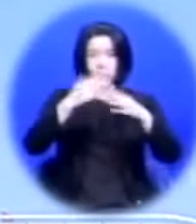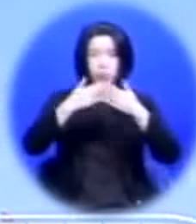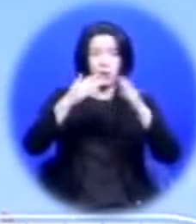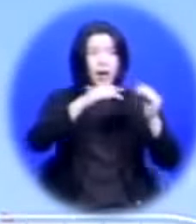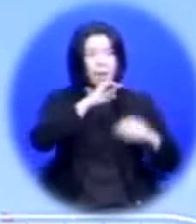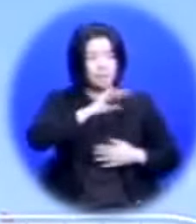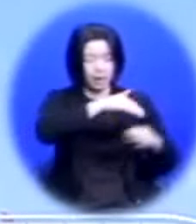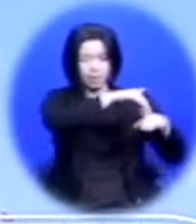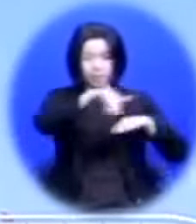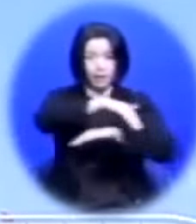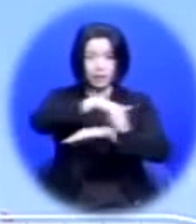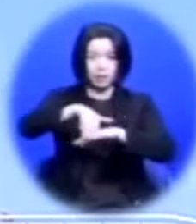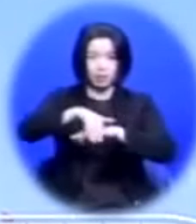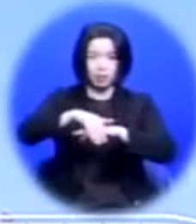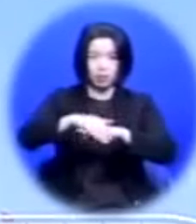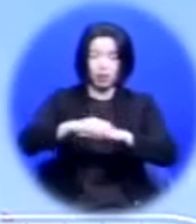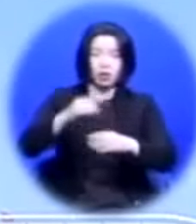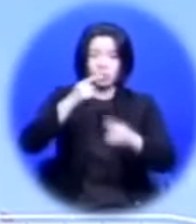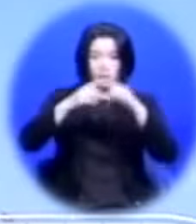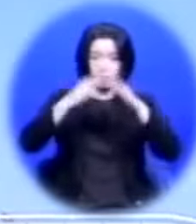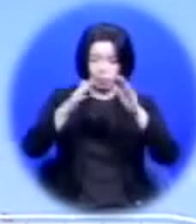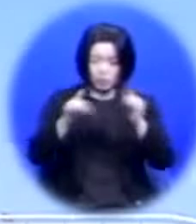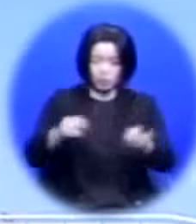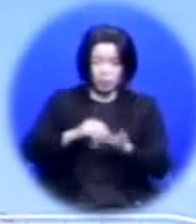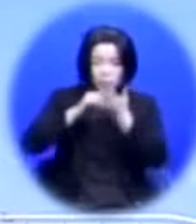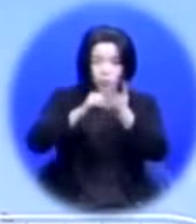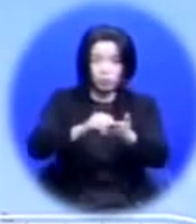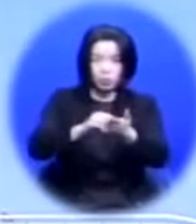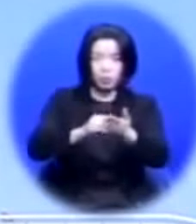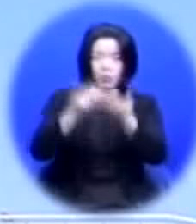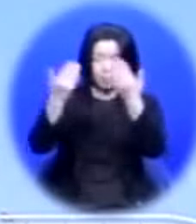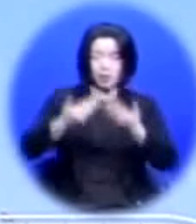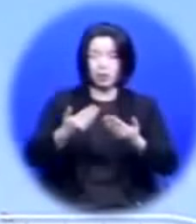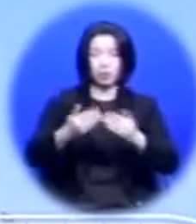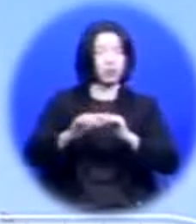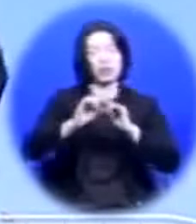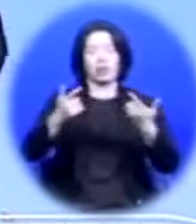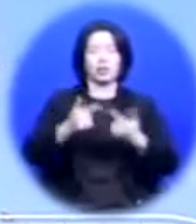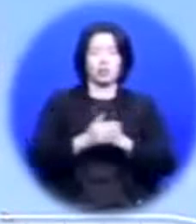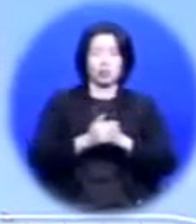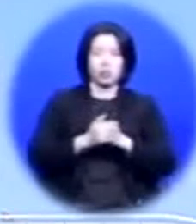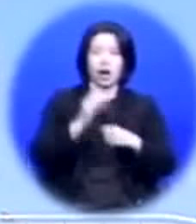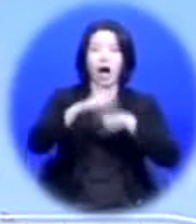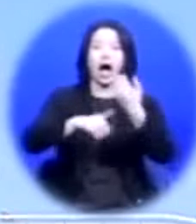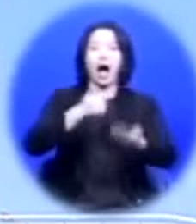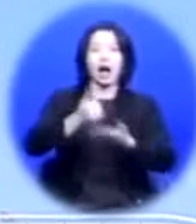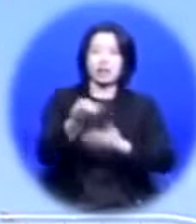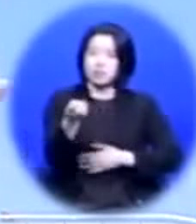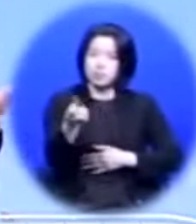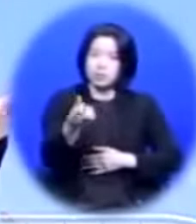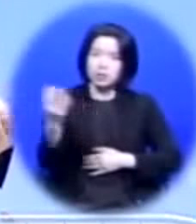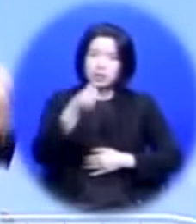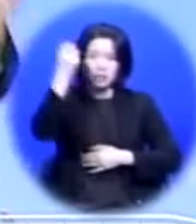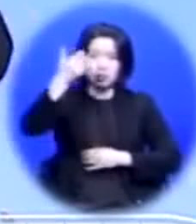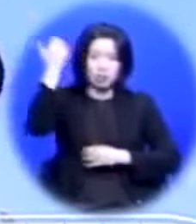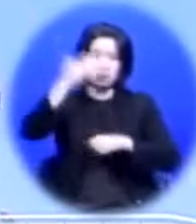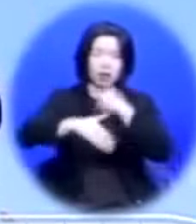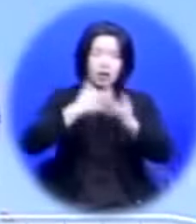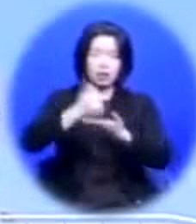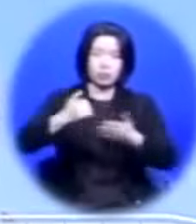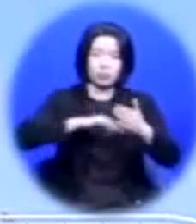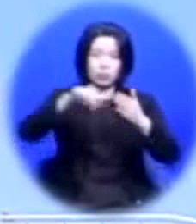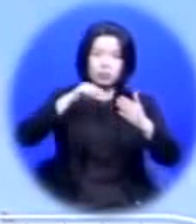그리고 교인으로 등록 받는 거 만 아닙니다 하나님의 씨 성령 하나님이 우리